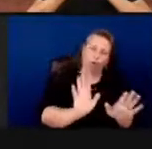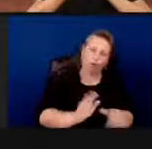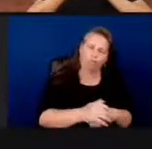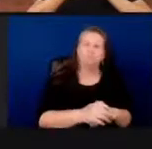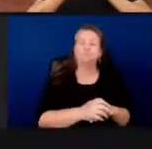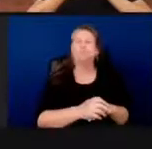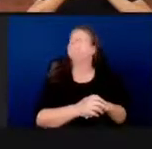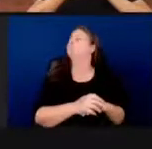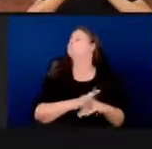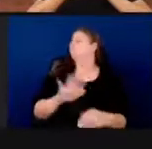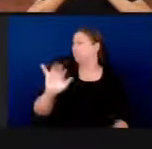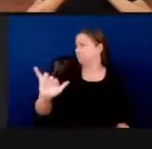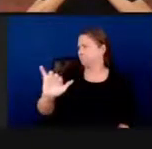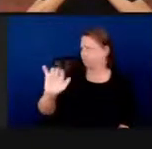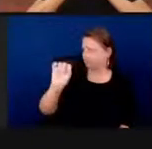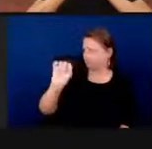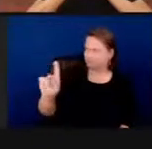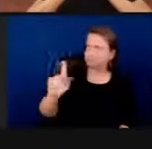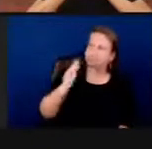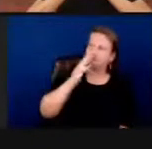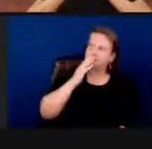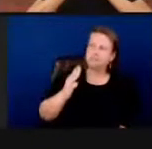Asante. Ninashukuru.